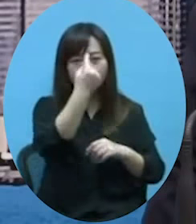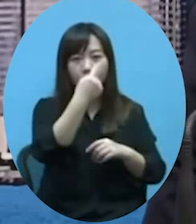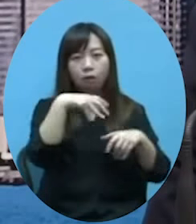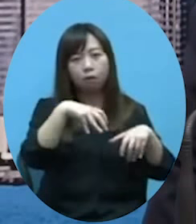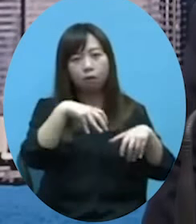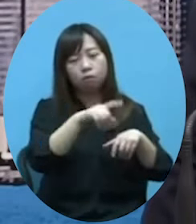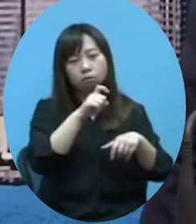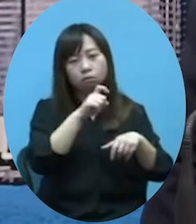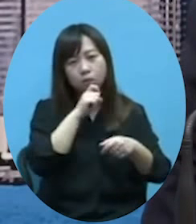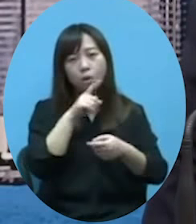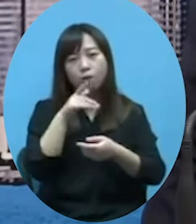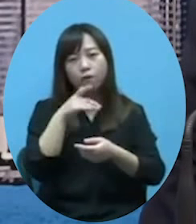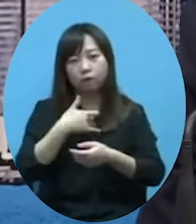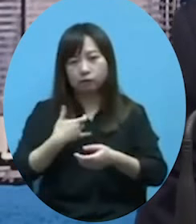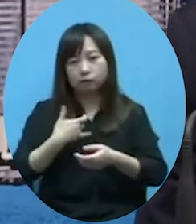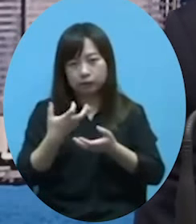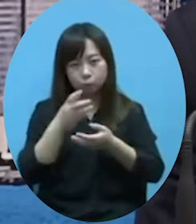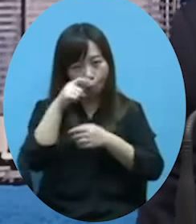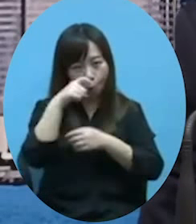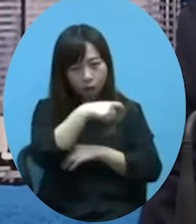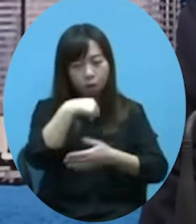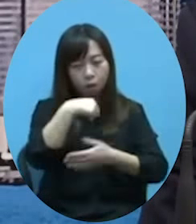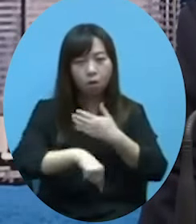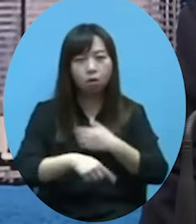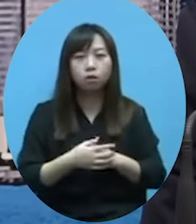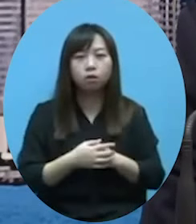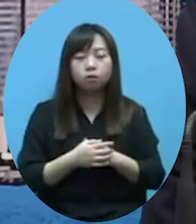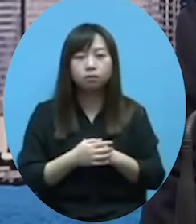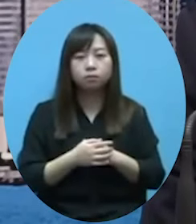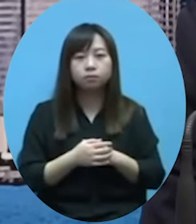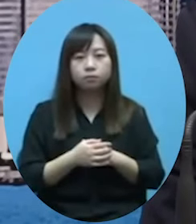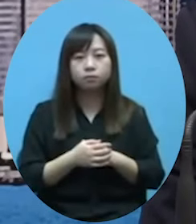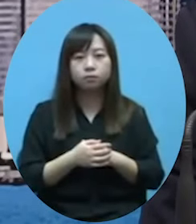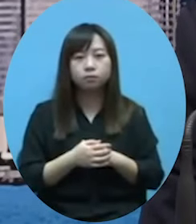那麼我們呢也都叫所有的